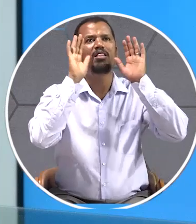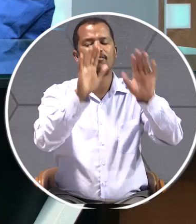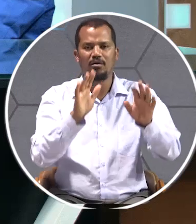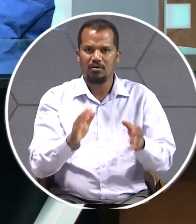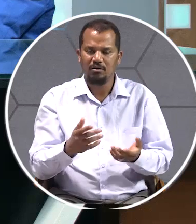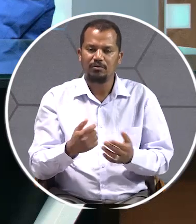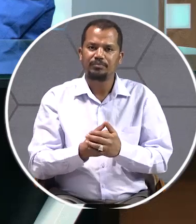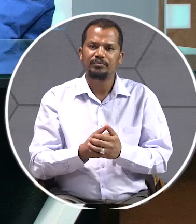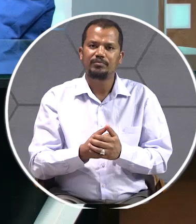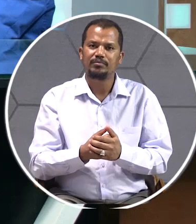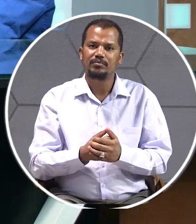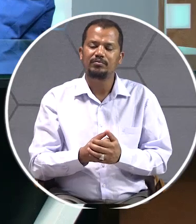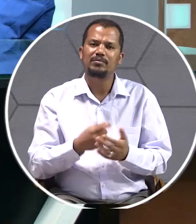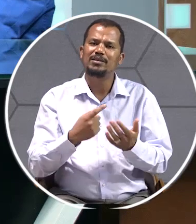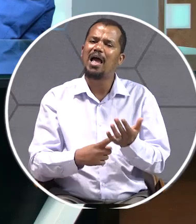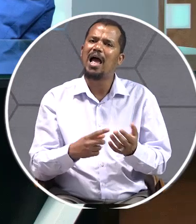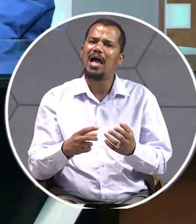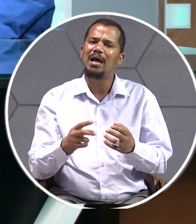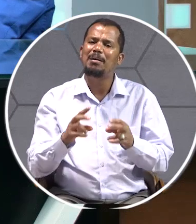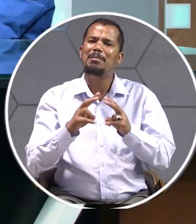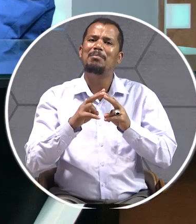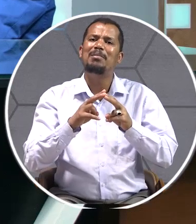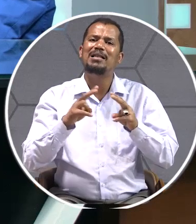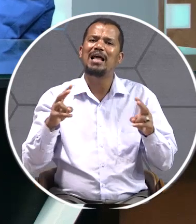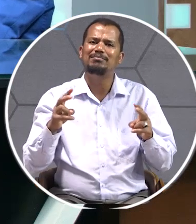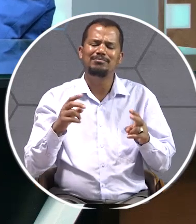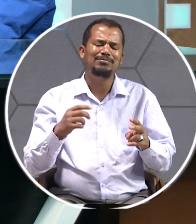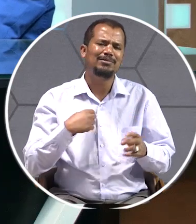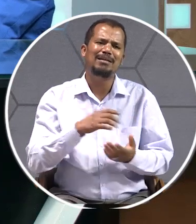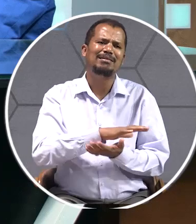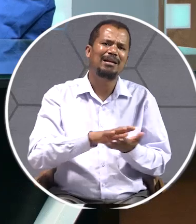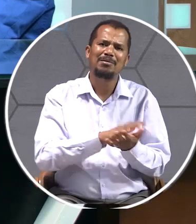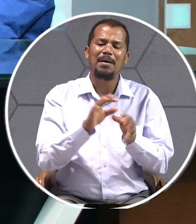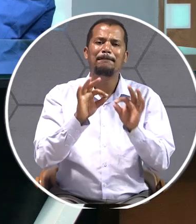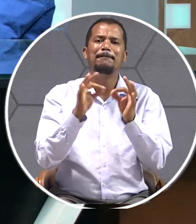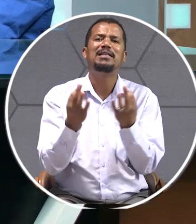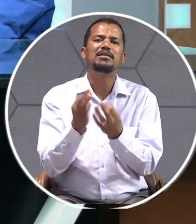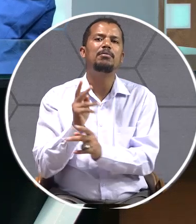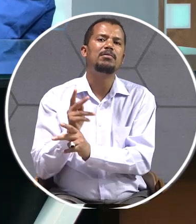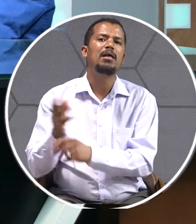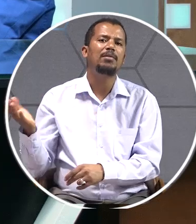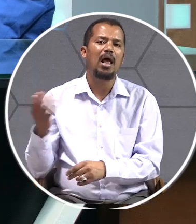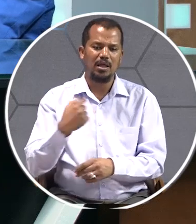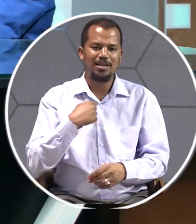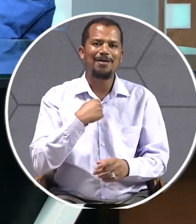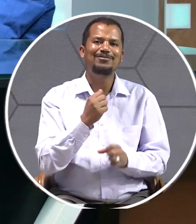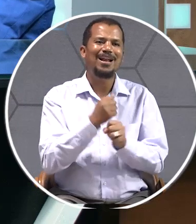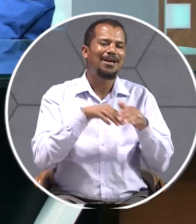ከዞን ዞር ያ በጣም ብዙዎቻችን ረበሸን ያው ቤተሰብ ኤክስፔክት ያደርጋል እኛም ኤክስፔክቴሽን ሃይ